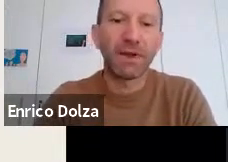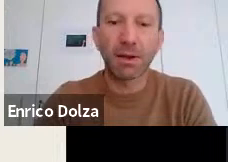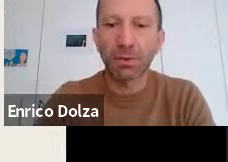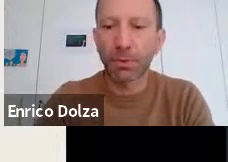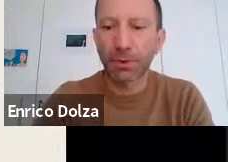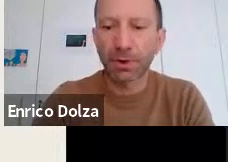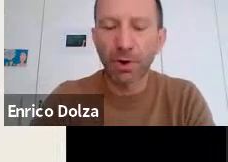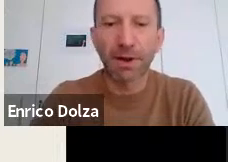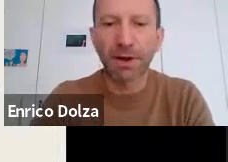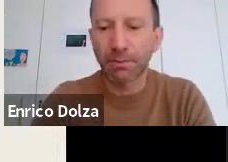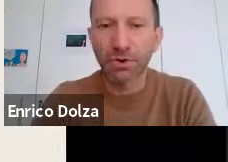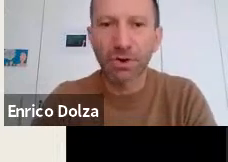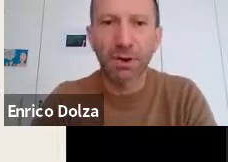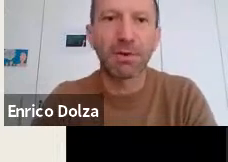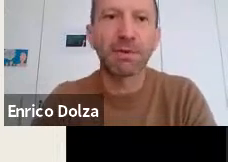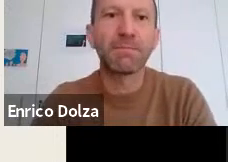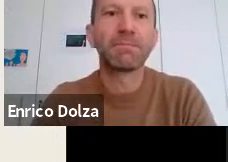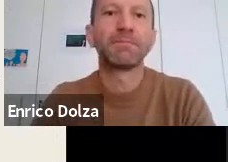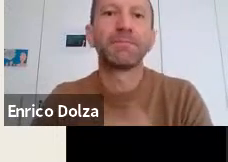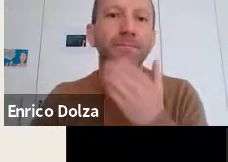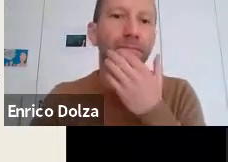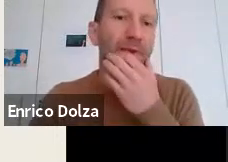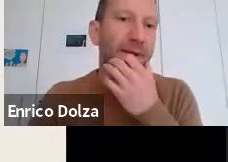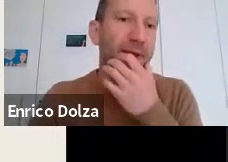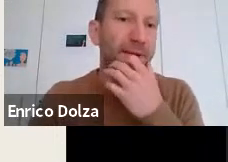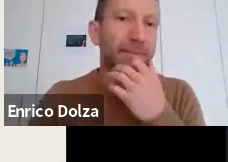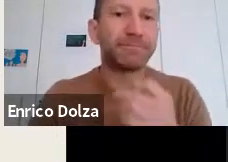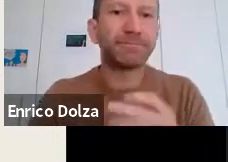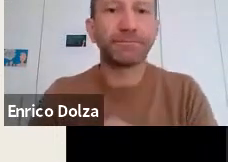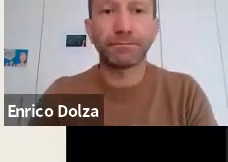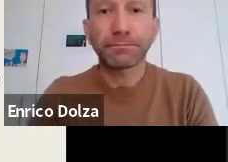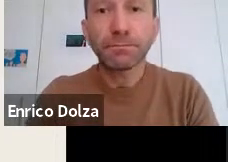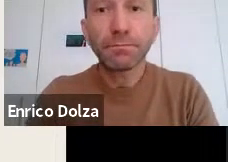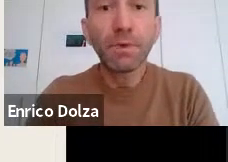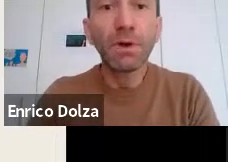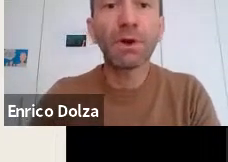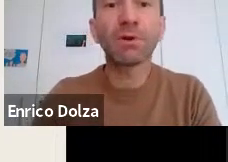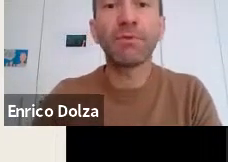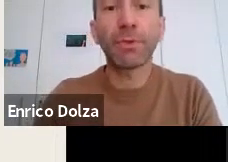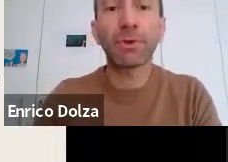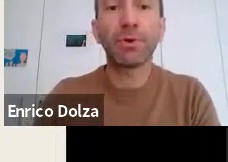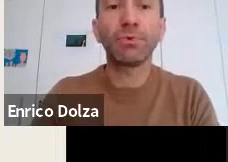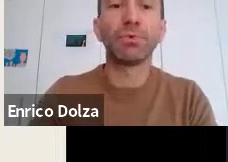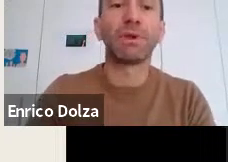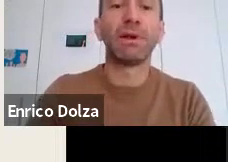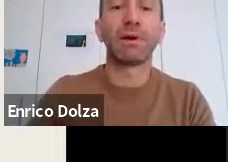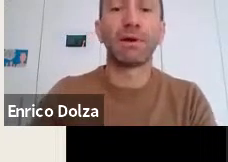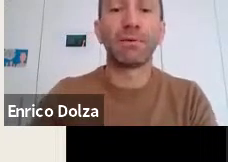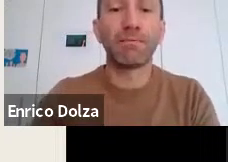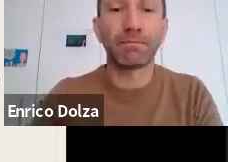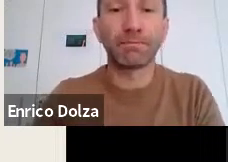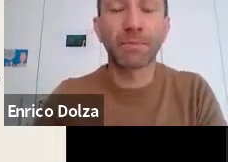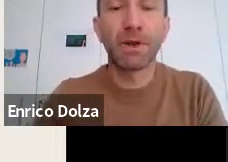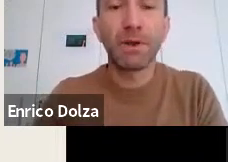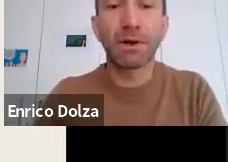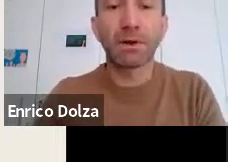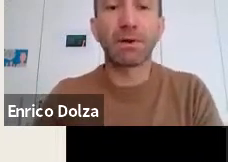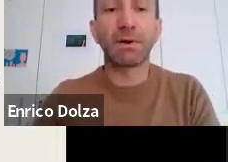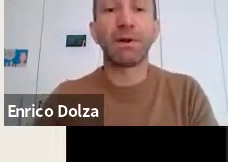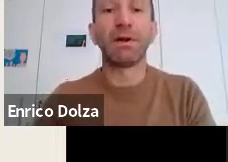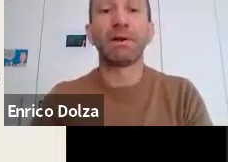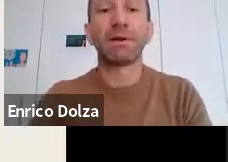incontrare delle istituzioni più aperte e più accessibili. Con la Convenzione ONU